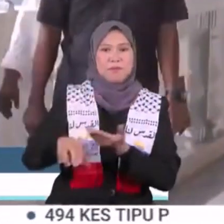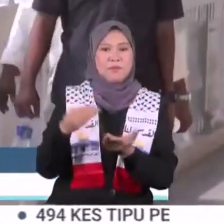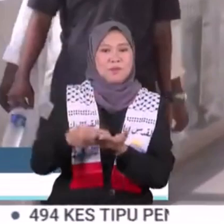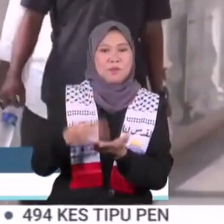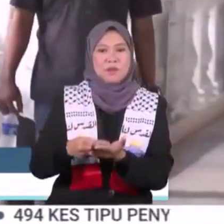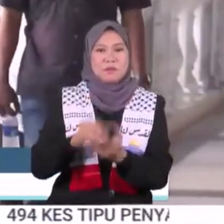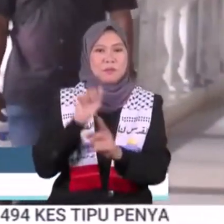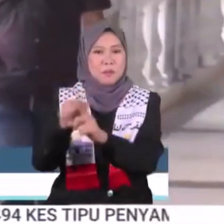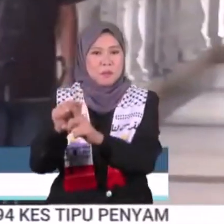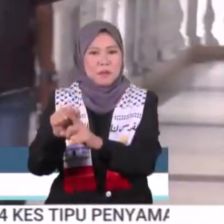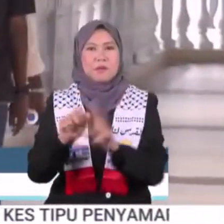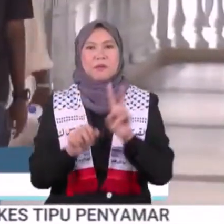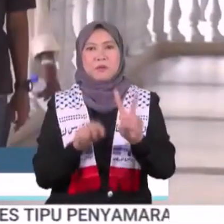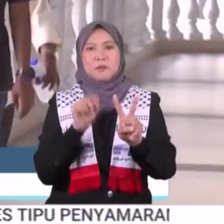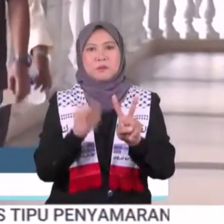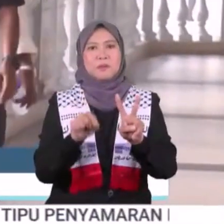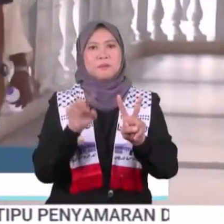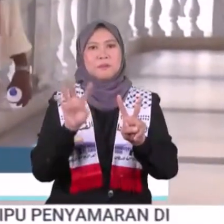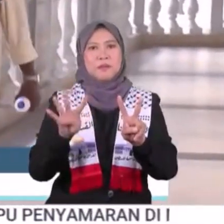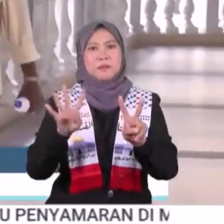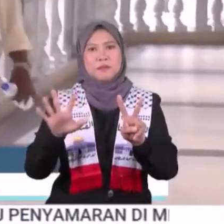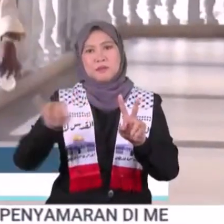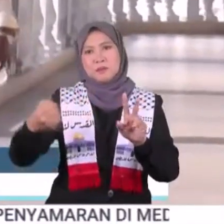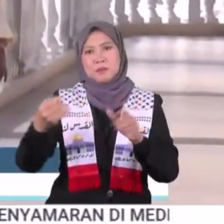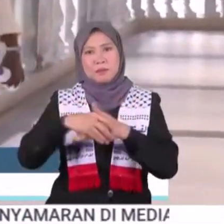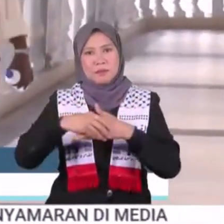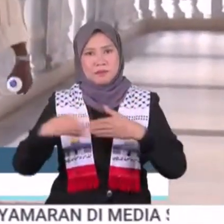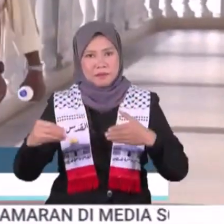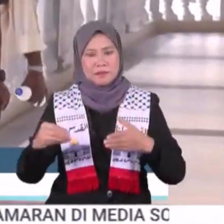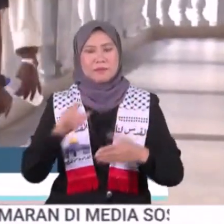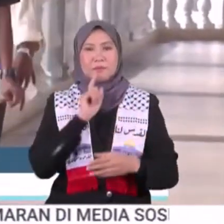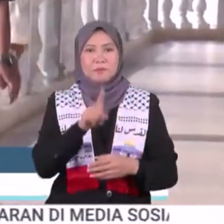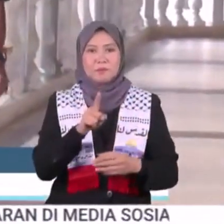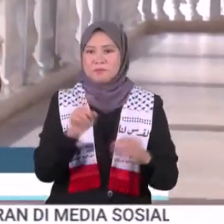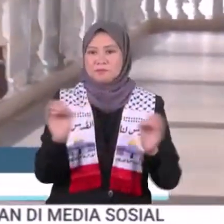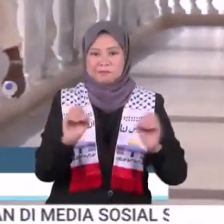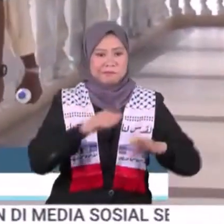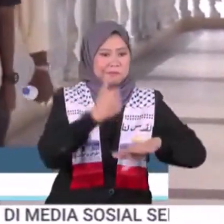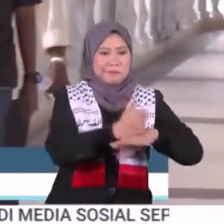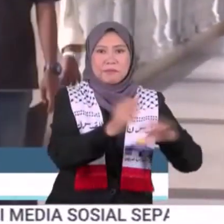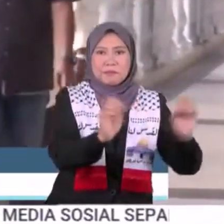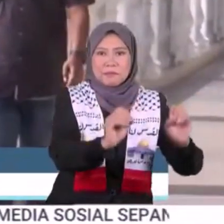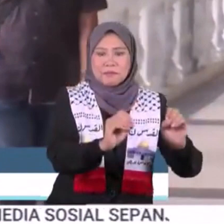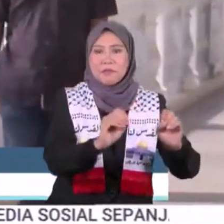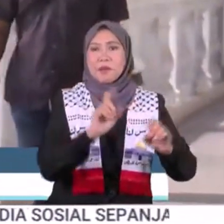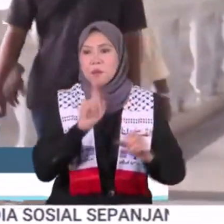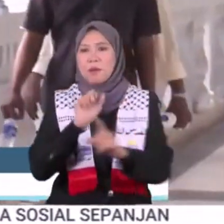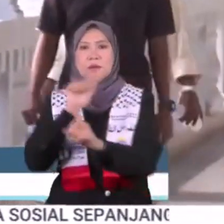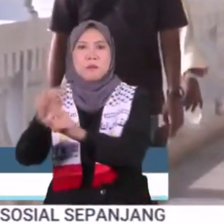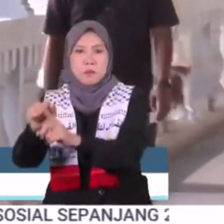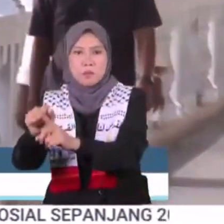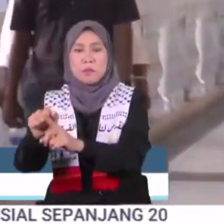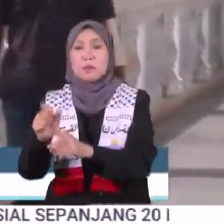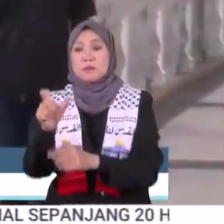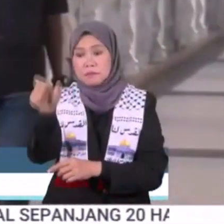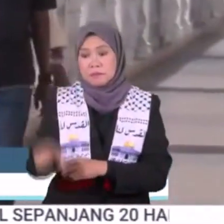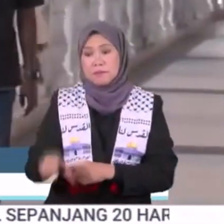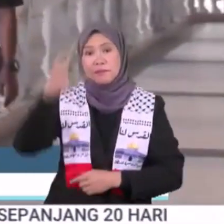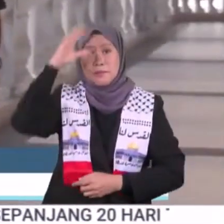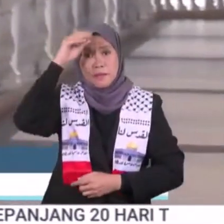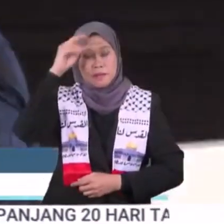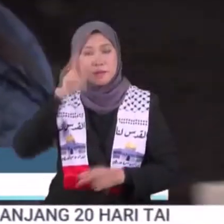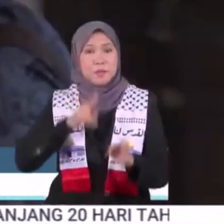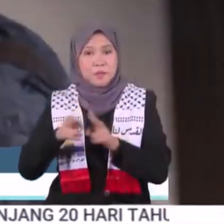kripto berjumlah r2.45 juta yang tidak wujud selain dakwaan menipu seorang lelaki